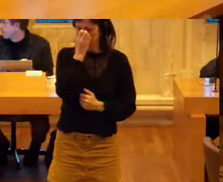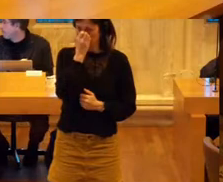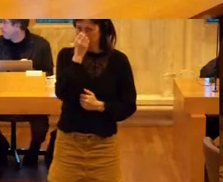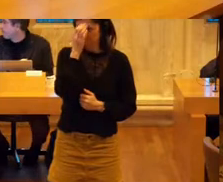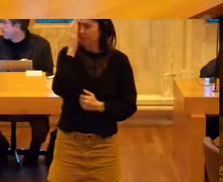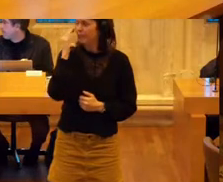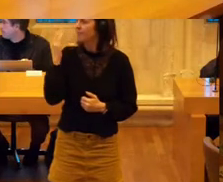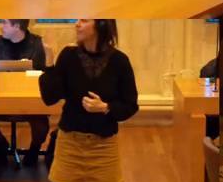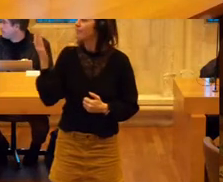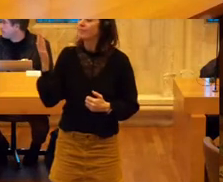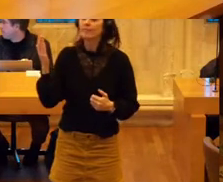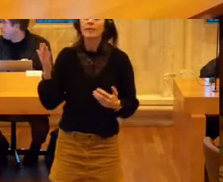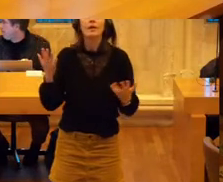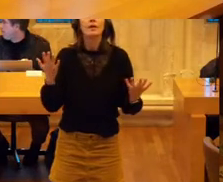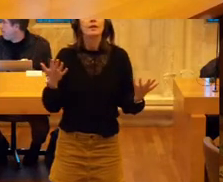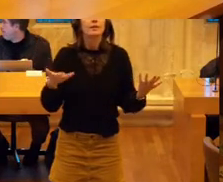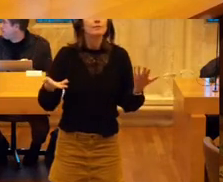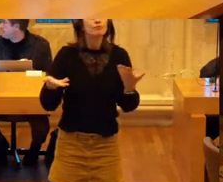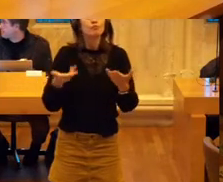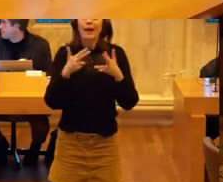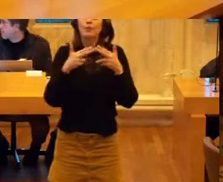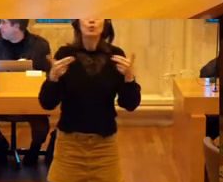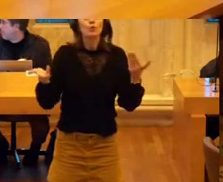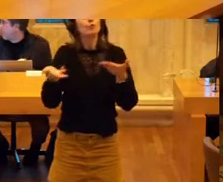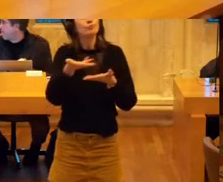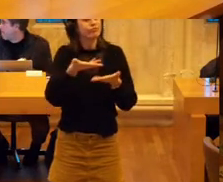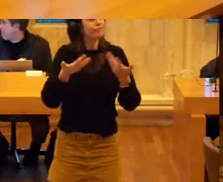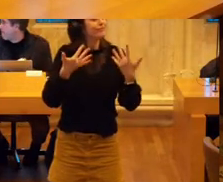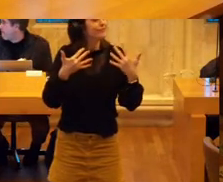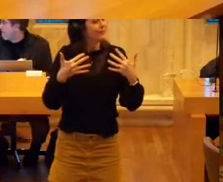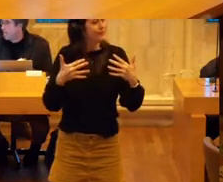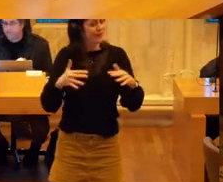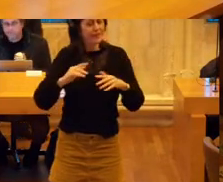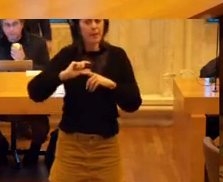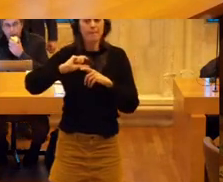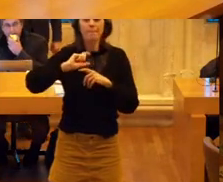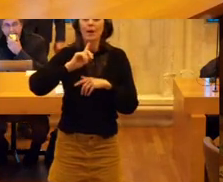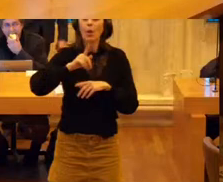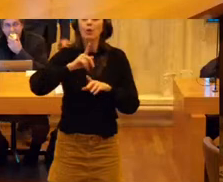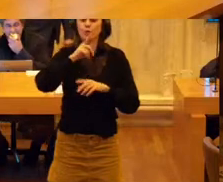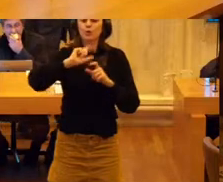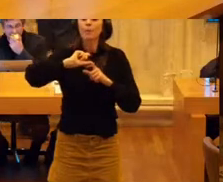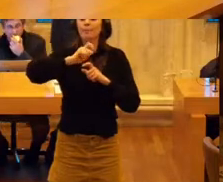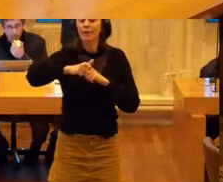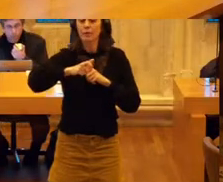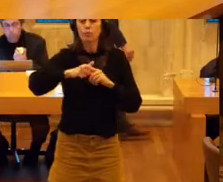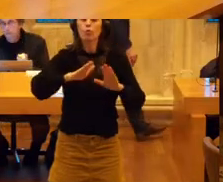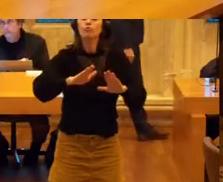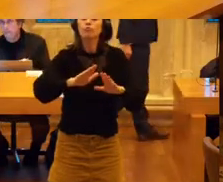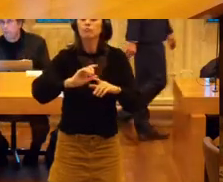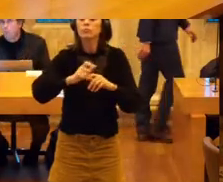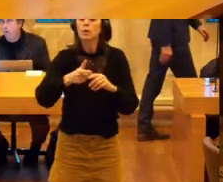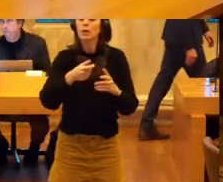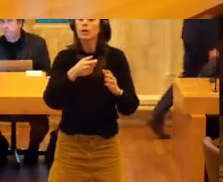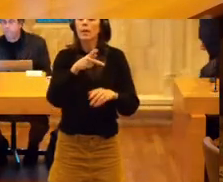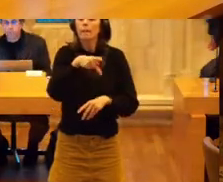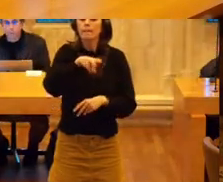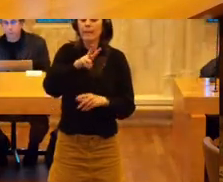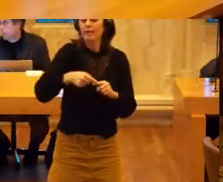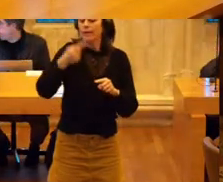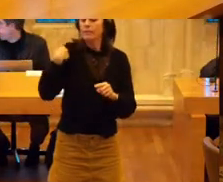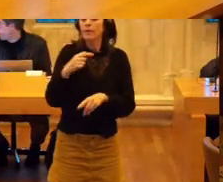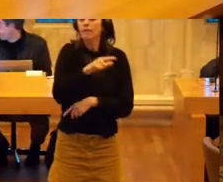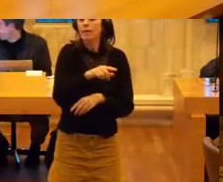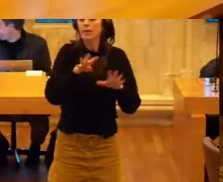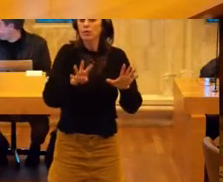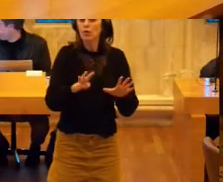Bon, alors après ces propos liminaires, on va donc suivre l'ordre du jour. D'abord, est-ce que vous avez des questions sur le procès-verbal du conseil municipal du 29